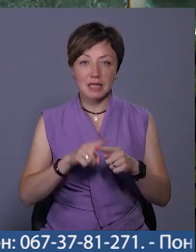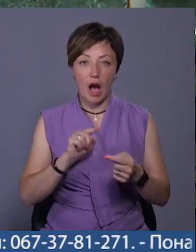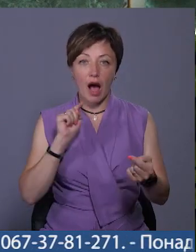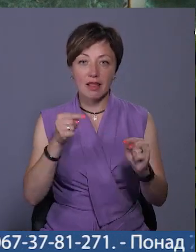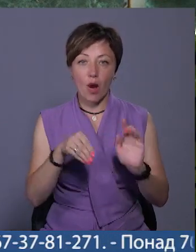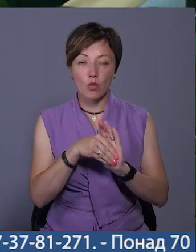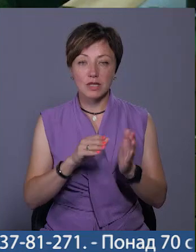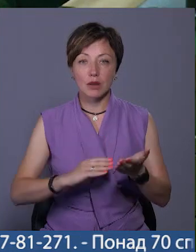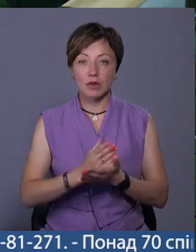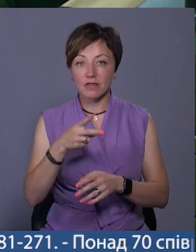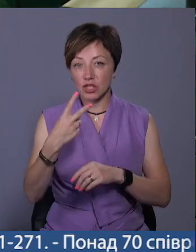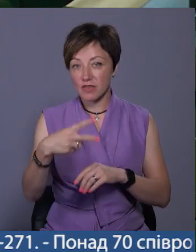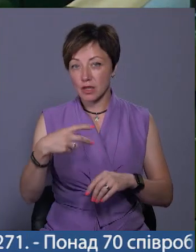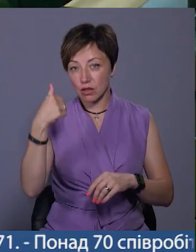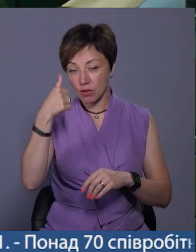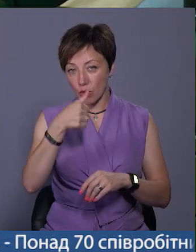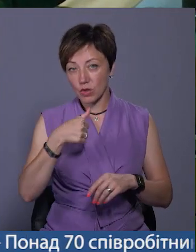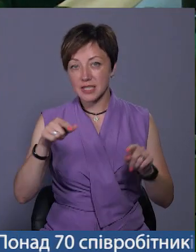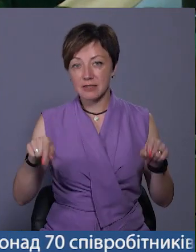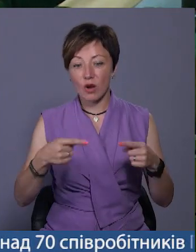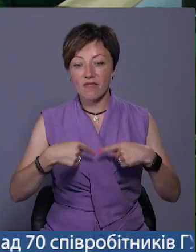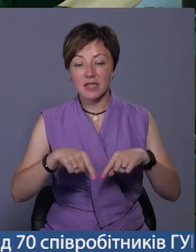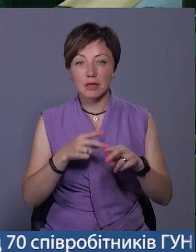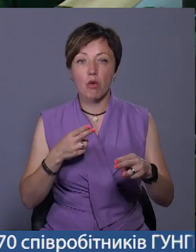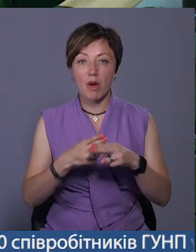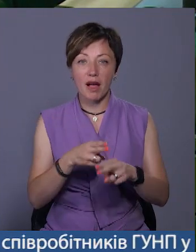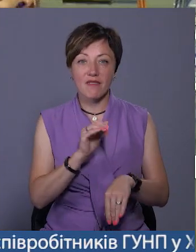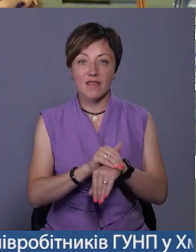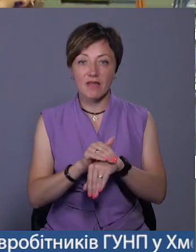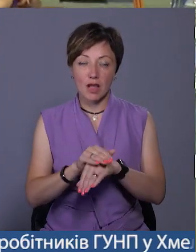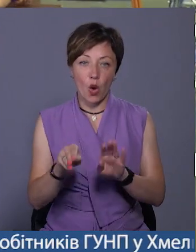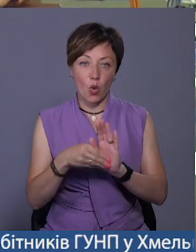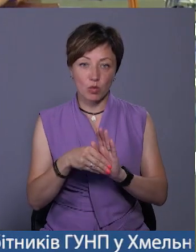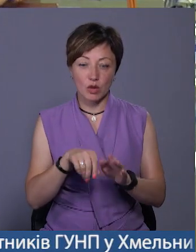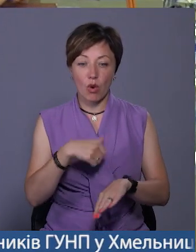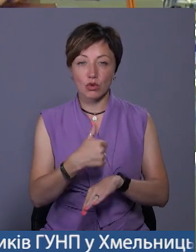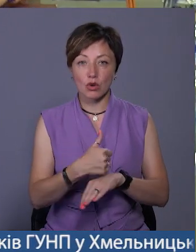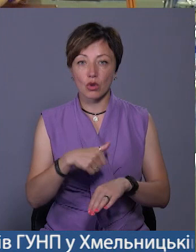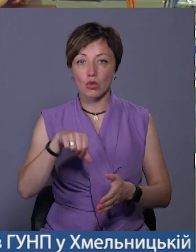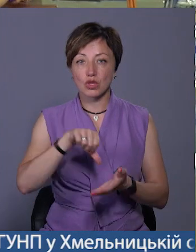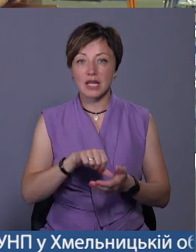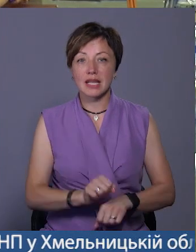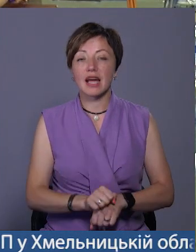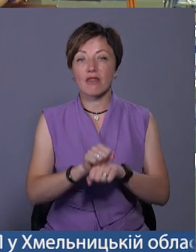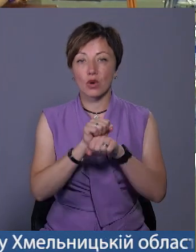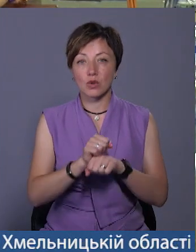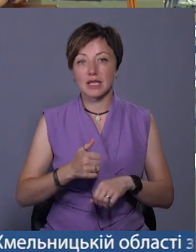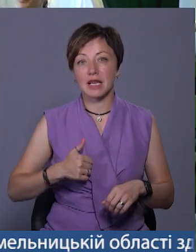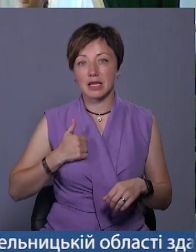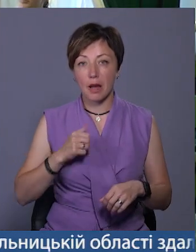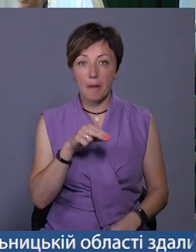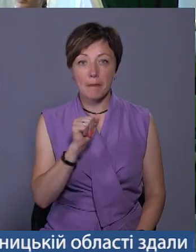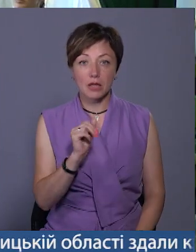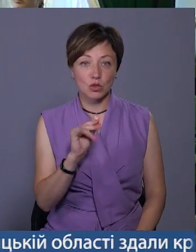У 2020-му був створений відділ з питань запобігання та виявлення корупції, який очолив учасник Революції Гідності Анатолій